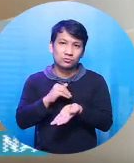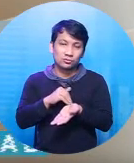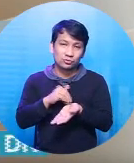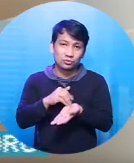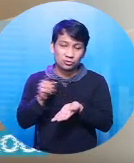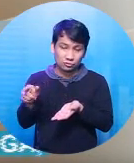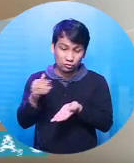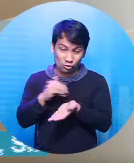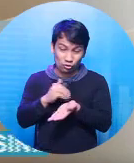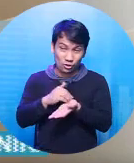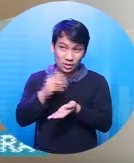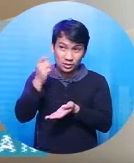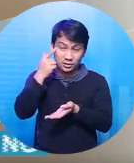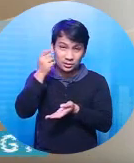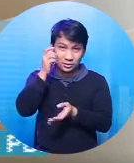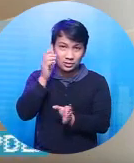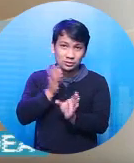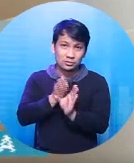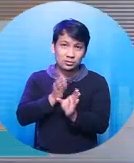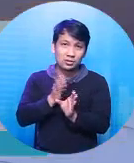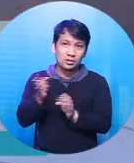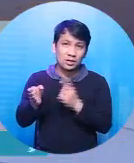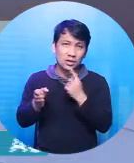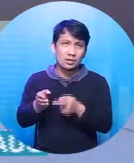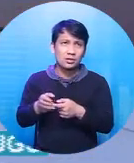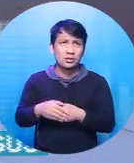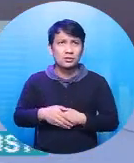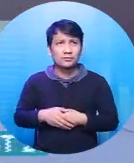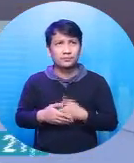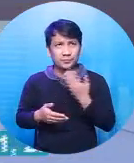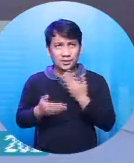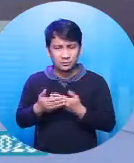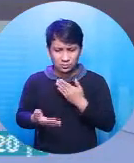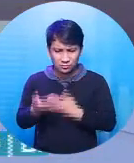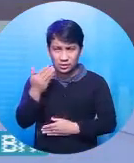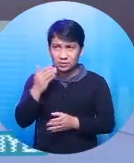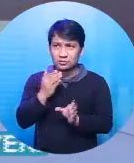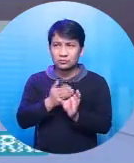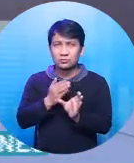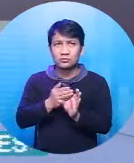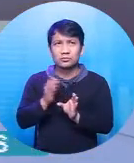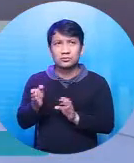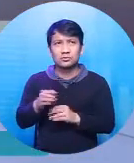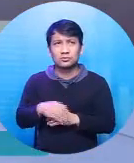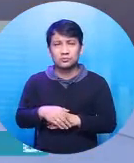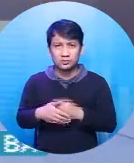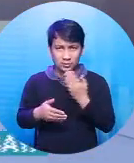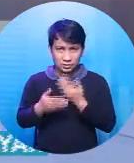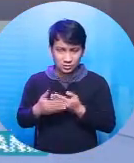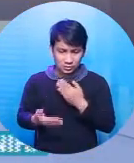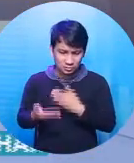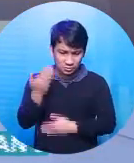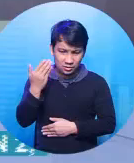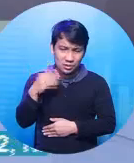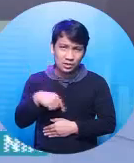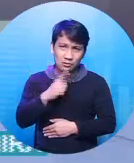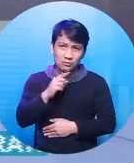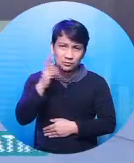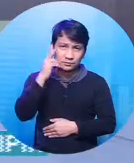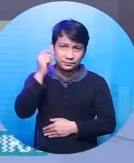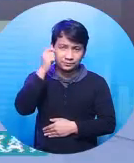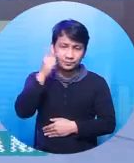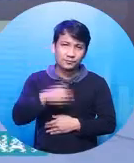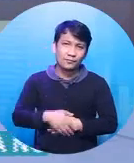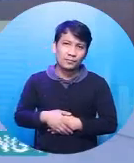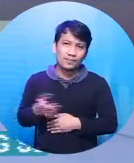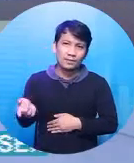siyang psychologist, Clinic of Holy Spirit. Dr. Garcia, magandang umaga po. Hi, magandang umaga po, Sir Rafi. Kanina